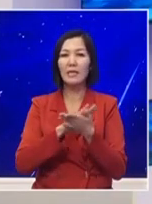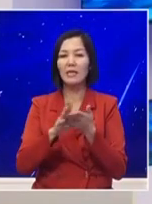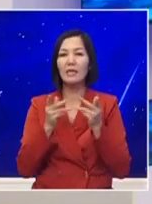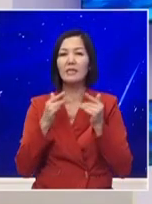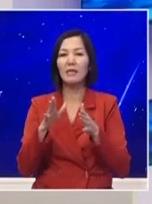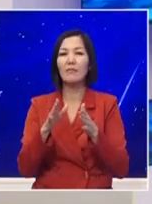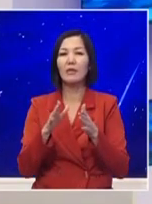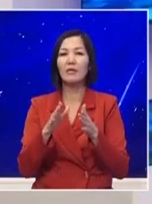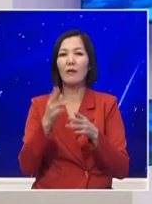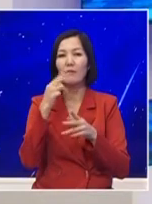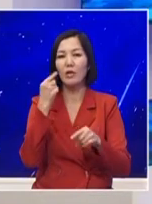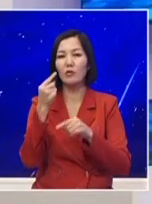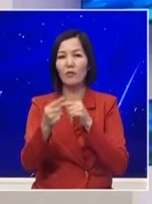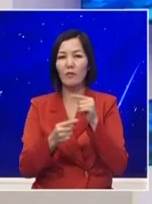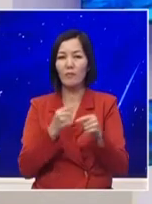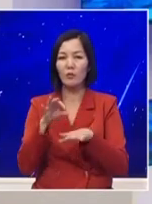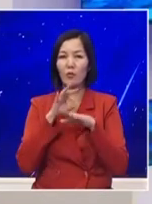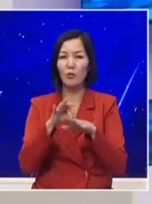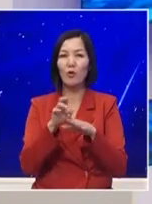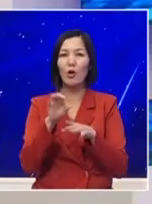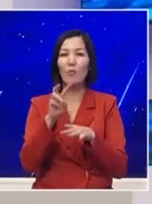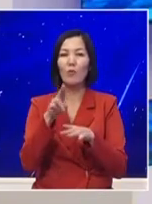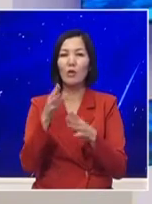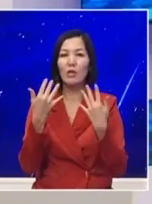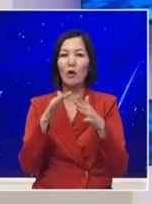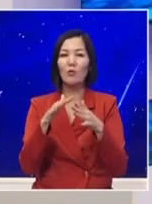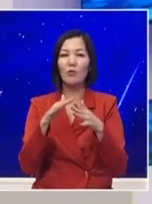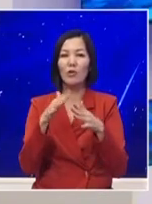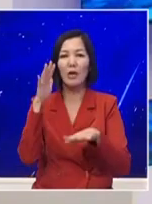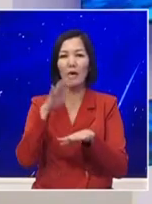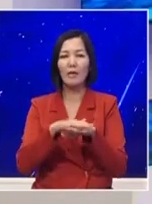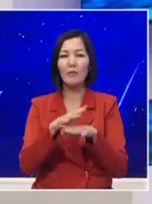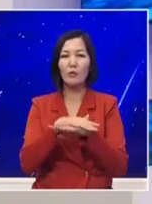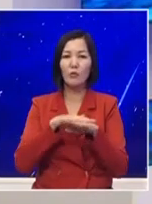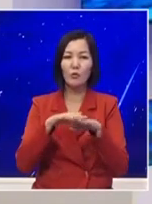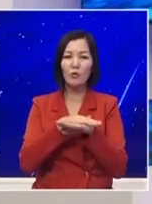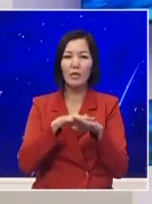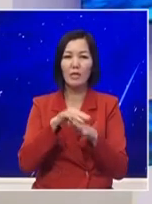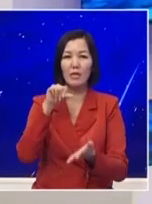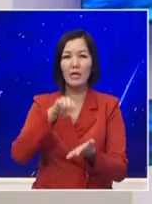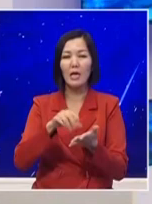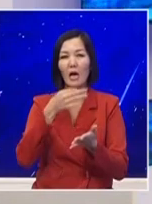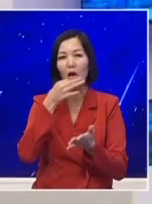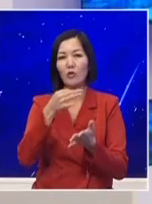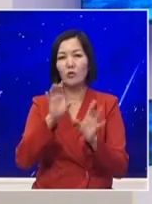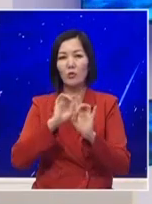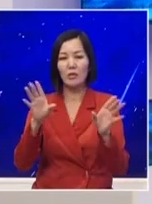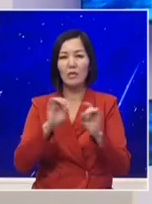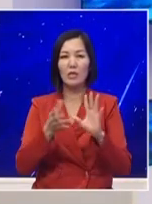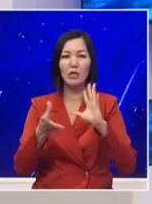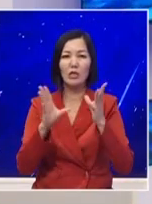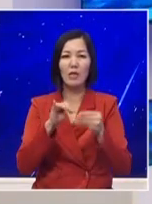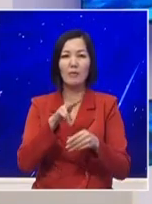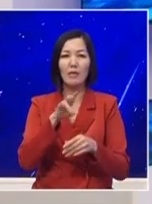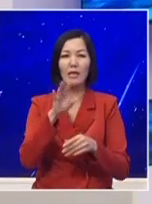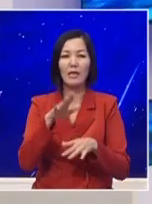талапты сақтап, дәстүрлі форматта өтуде. Боралдай ауылдық округінің әкімі тұрғындарына есеп берді. Жалпы іле аудандағы елді